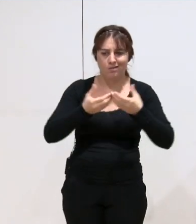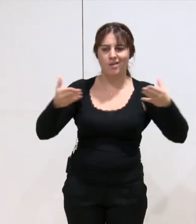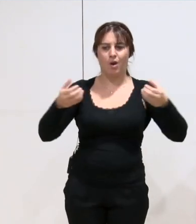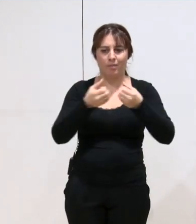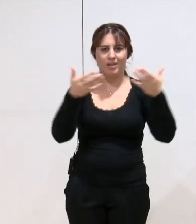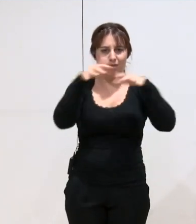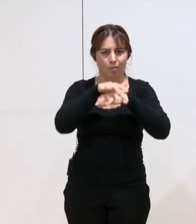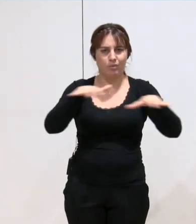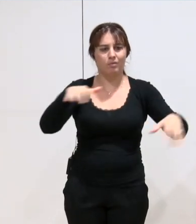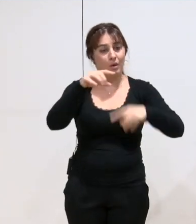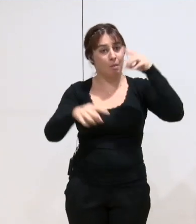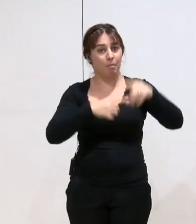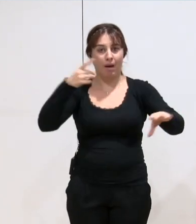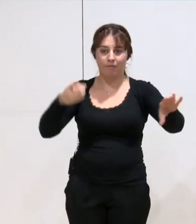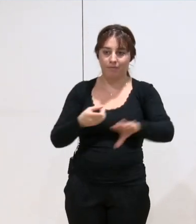et pérenniser.